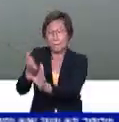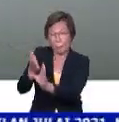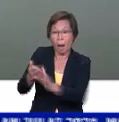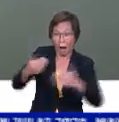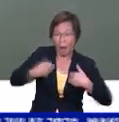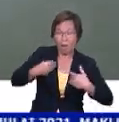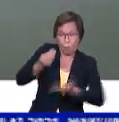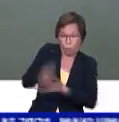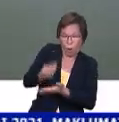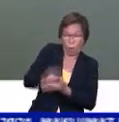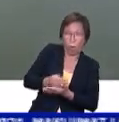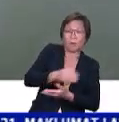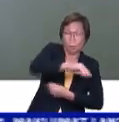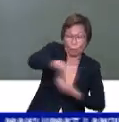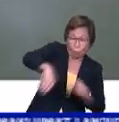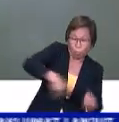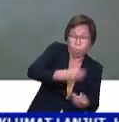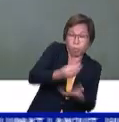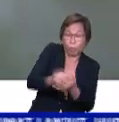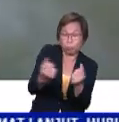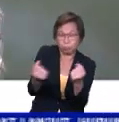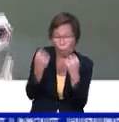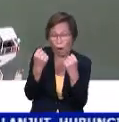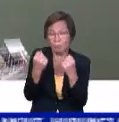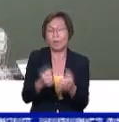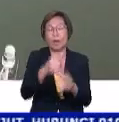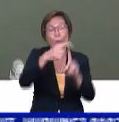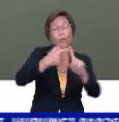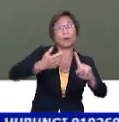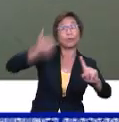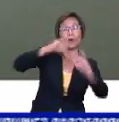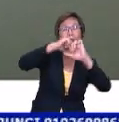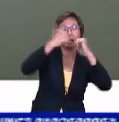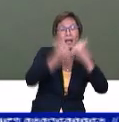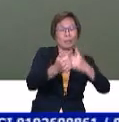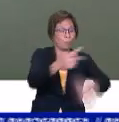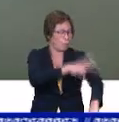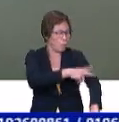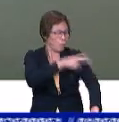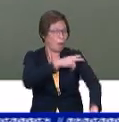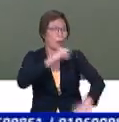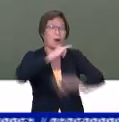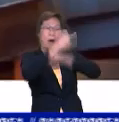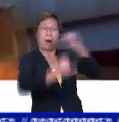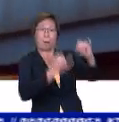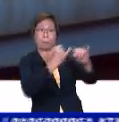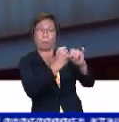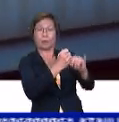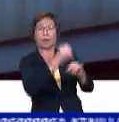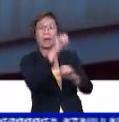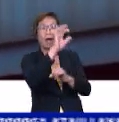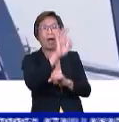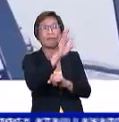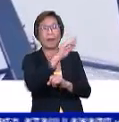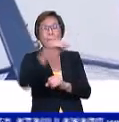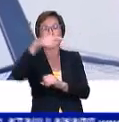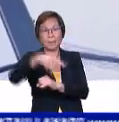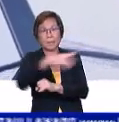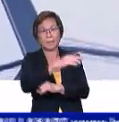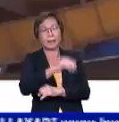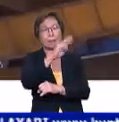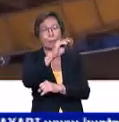kecairan dan modal penampan yang kukuh. Bulan lalu, agensi penerafan antarabangsa seperti S&P